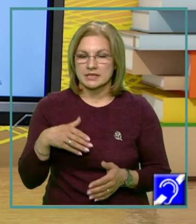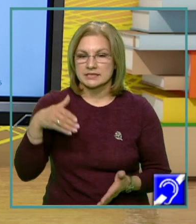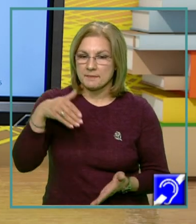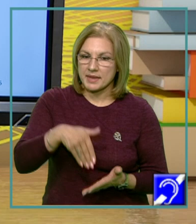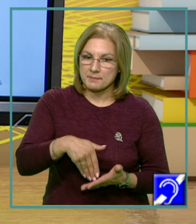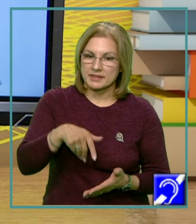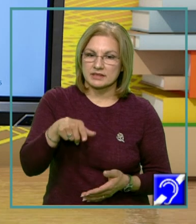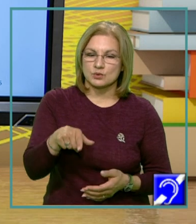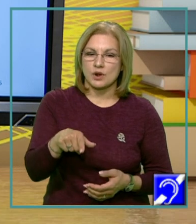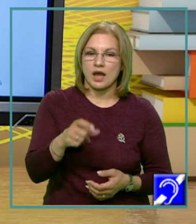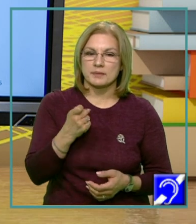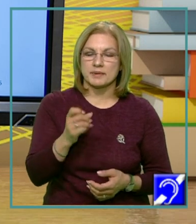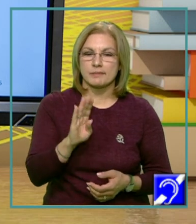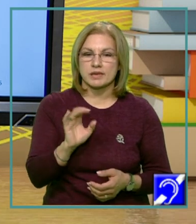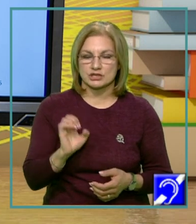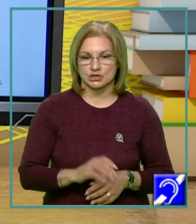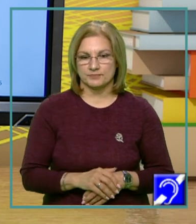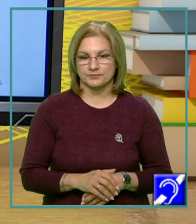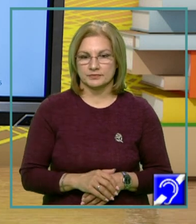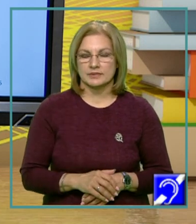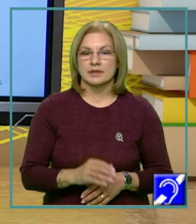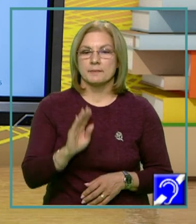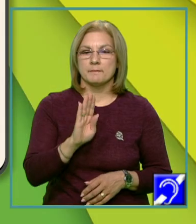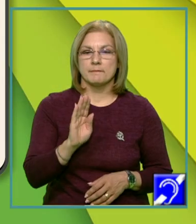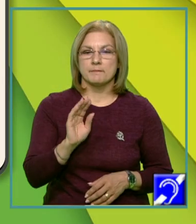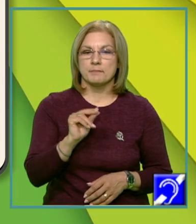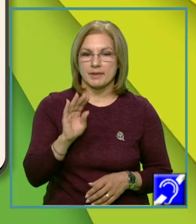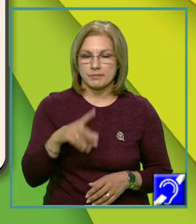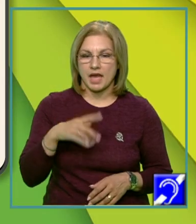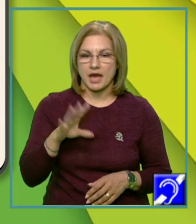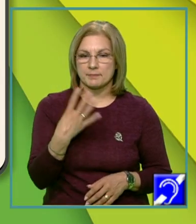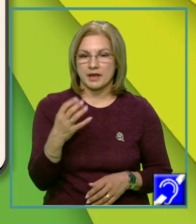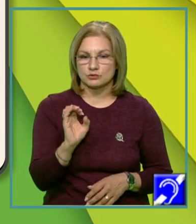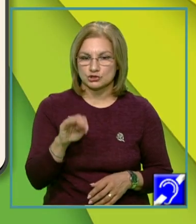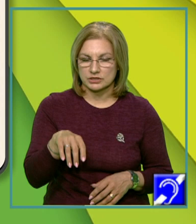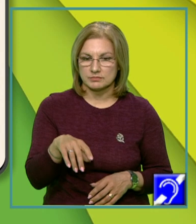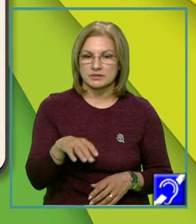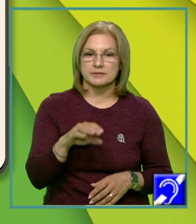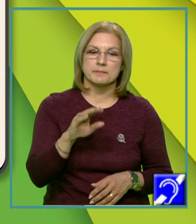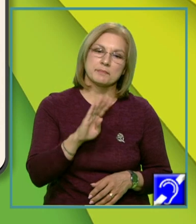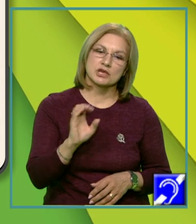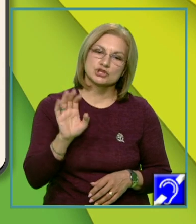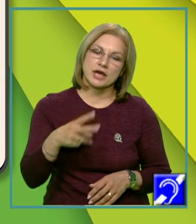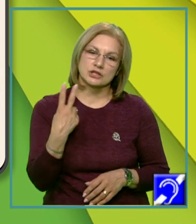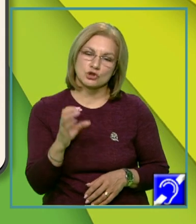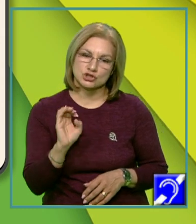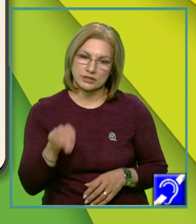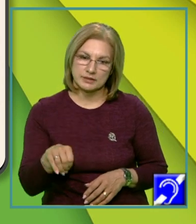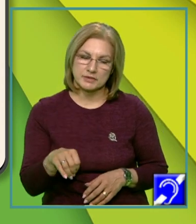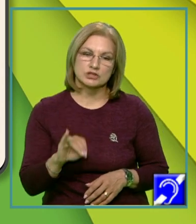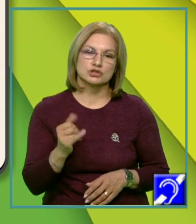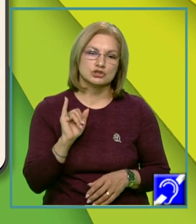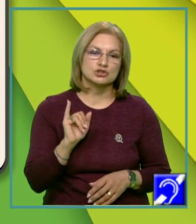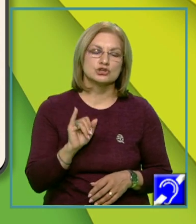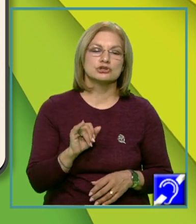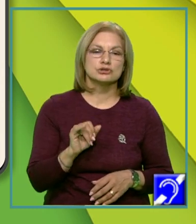pe b c pe b are 4 cm b c are 2 cm și de asemenea